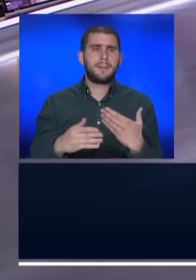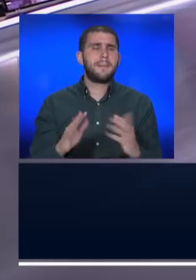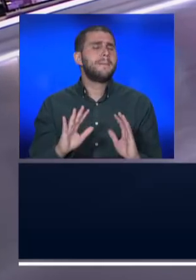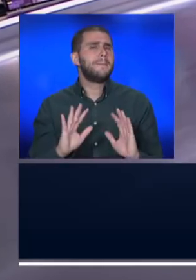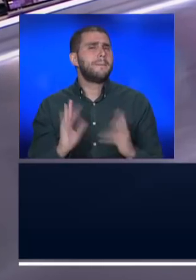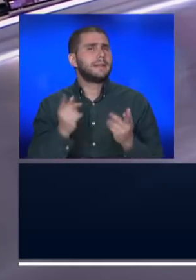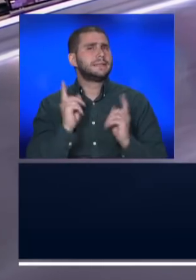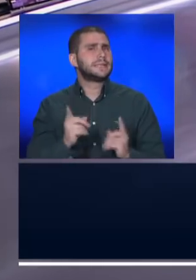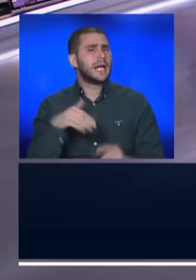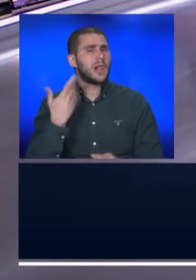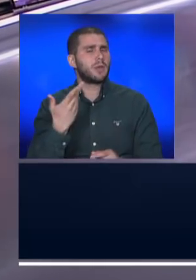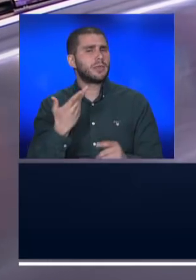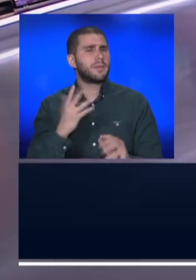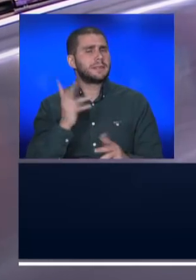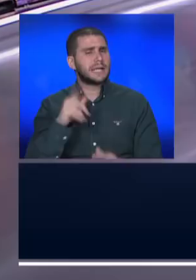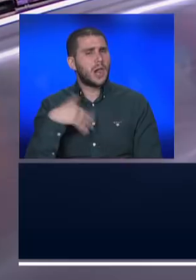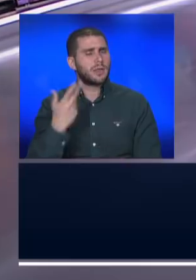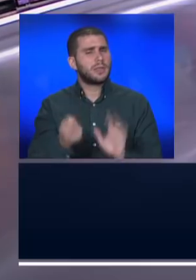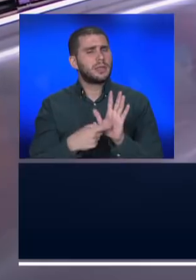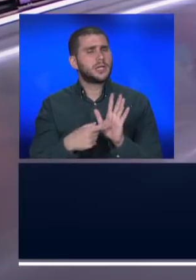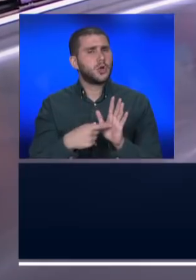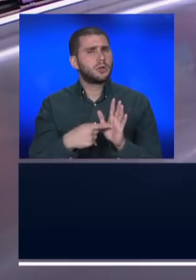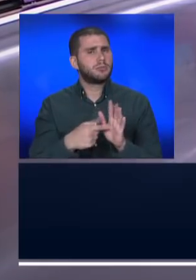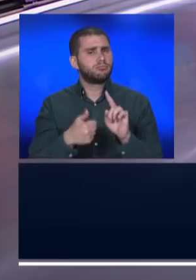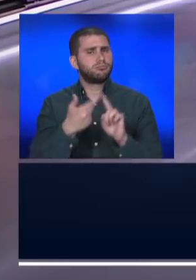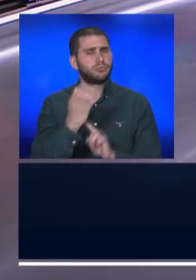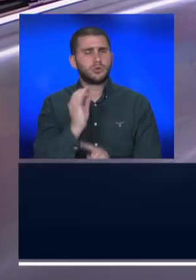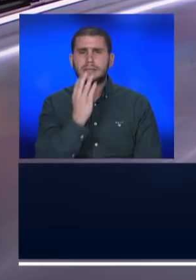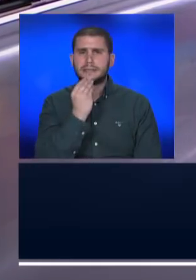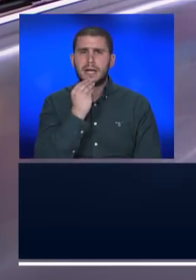מה צריכות להיות דרישות הסף של ישראל מהצד השני?